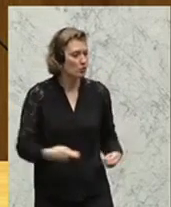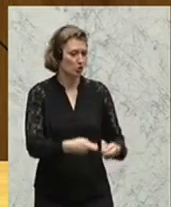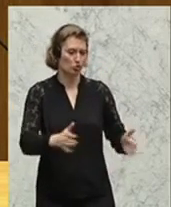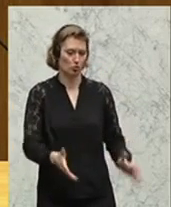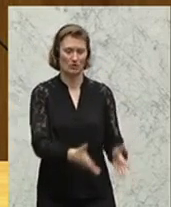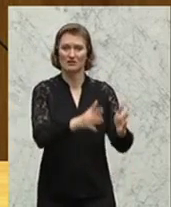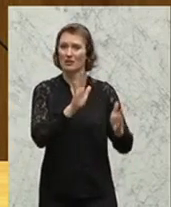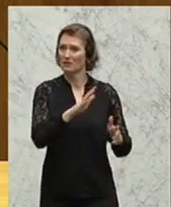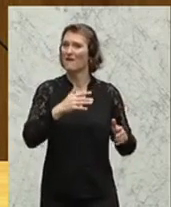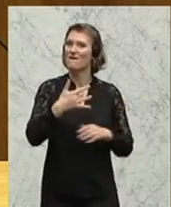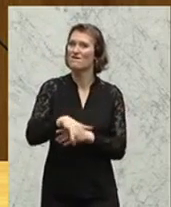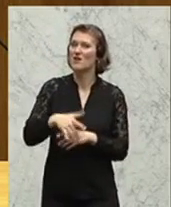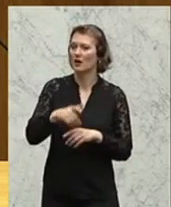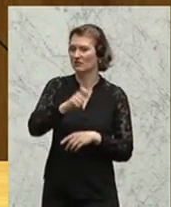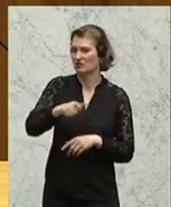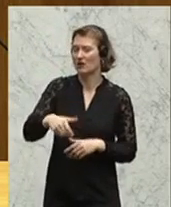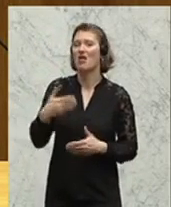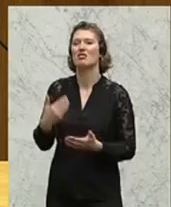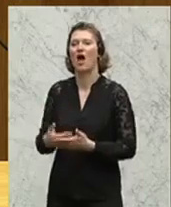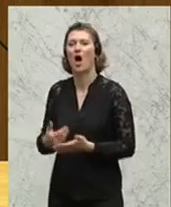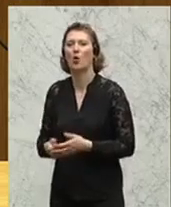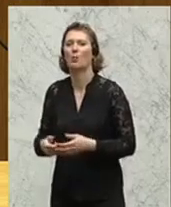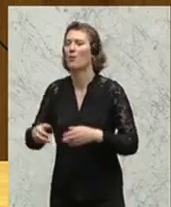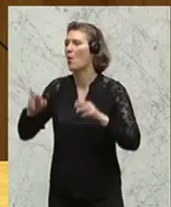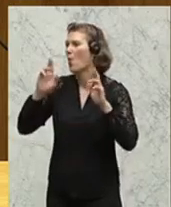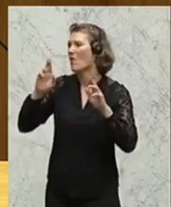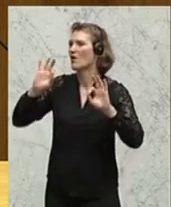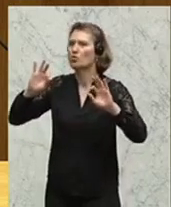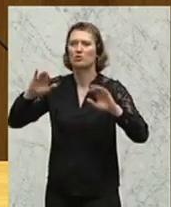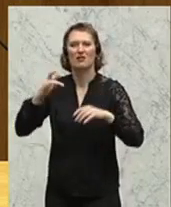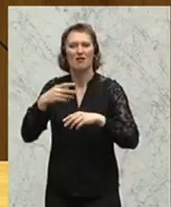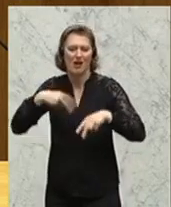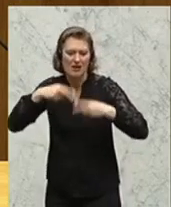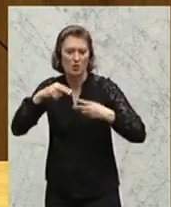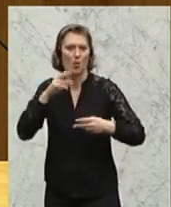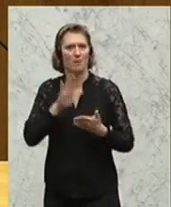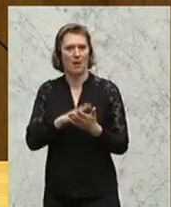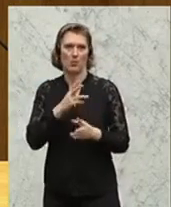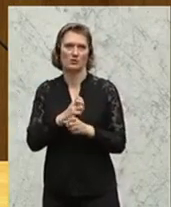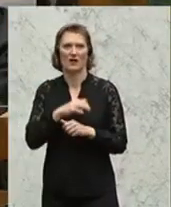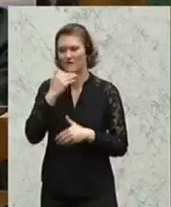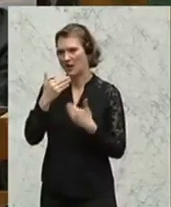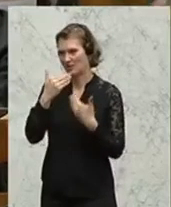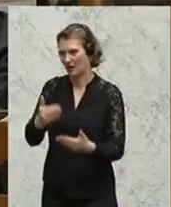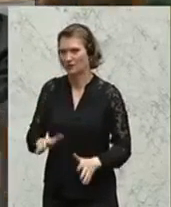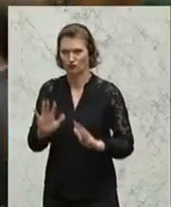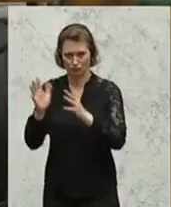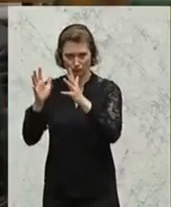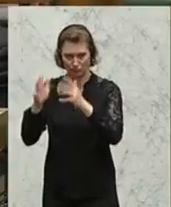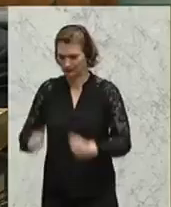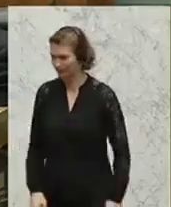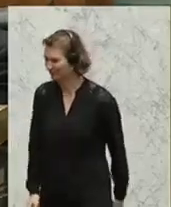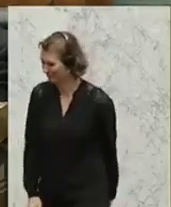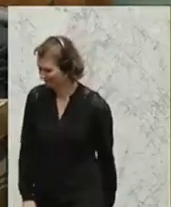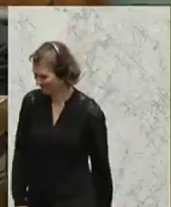Und in diesem Sinne wollen wir erfolgreiche und gute Gastronomen in Österreich. Danke vielmals. Einfach hätten es die